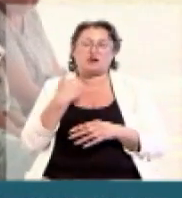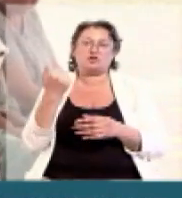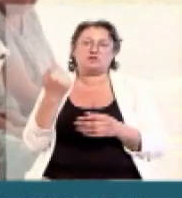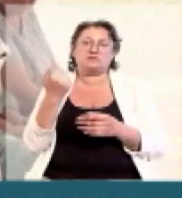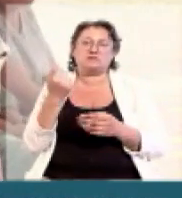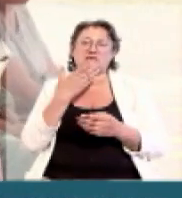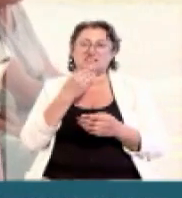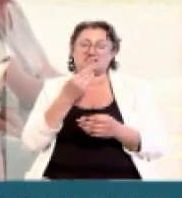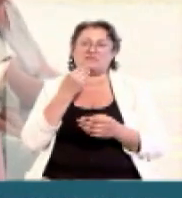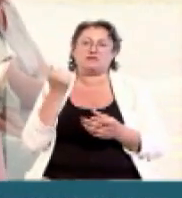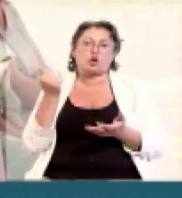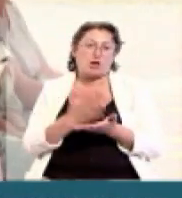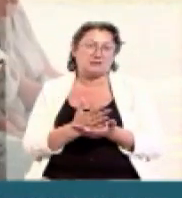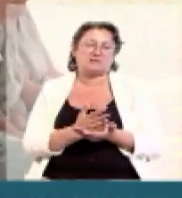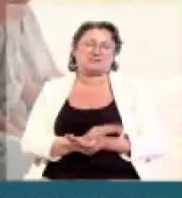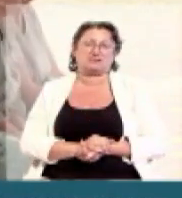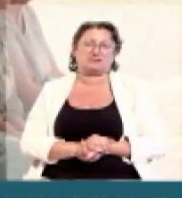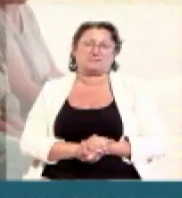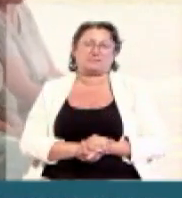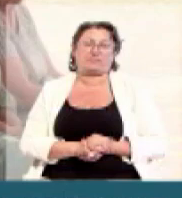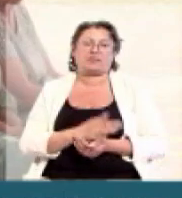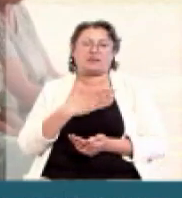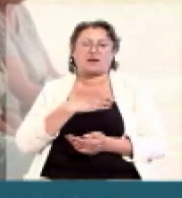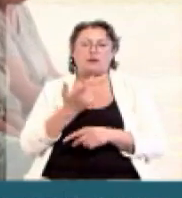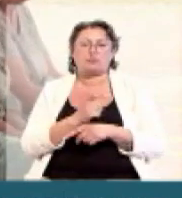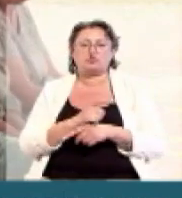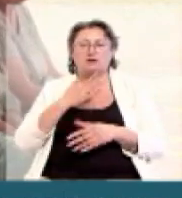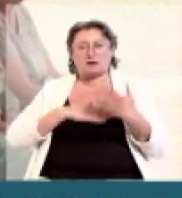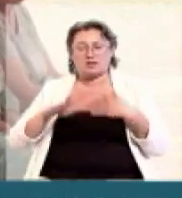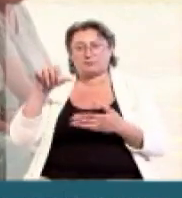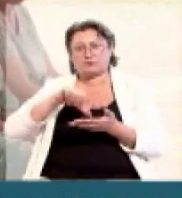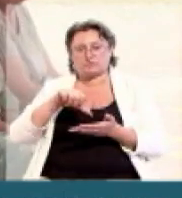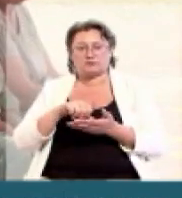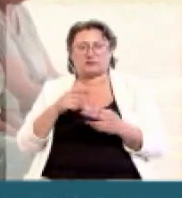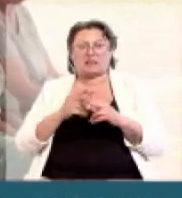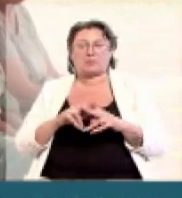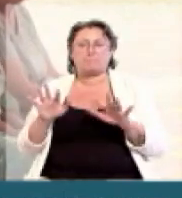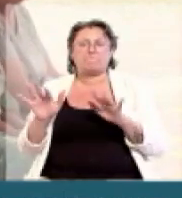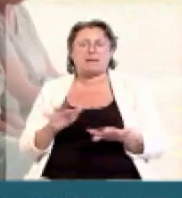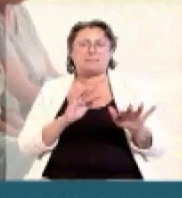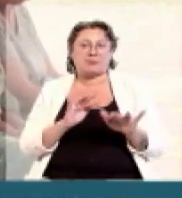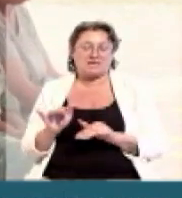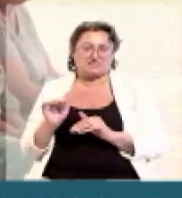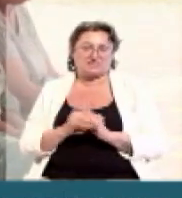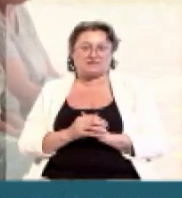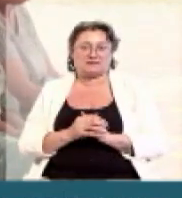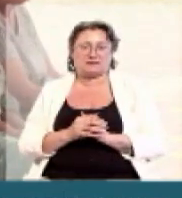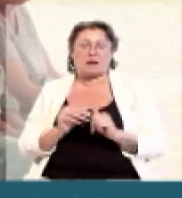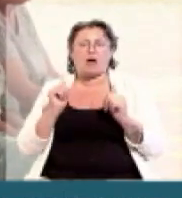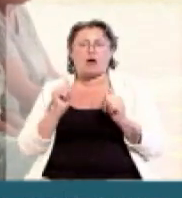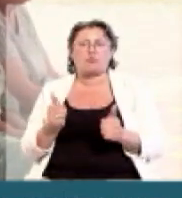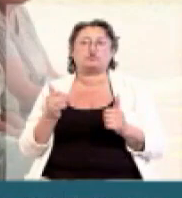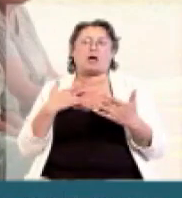нашей красивой столицы. Я очень рада присутствовать на этом мероприятии.